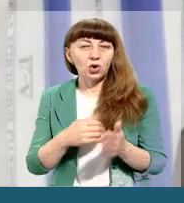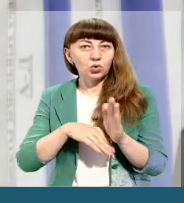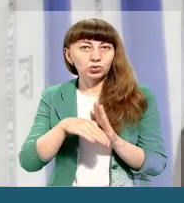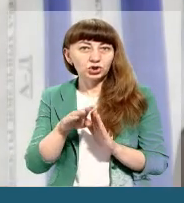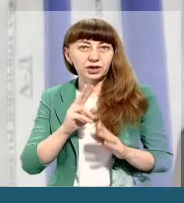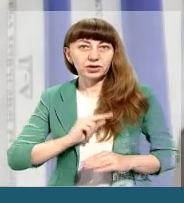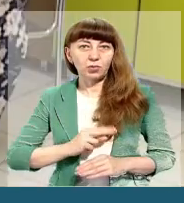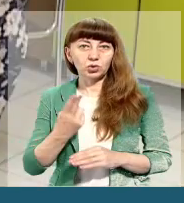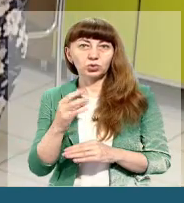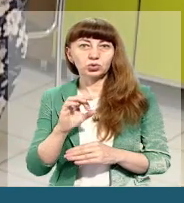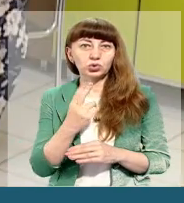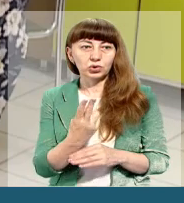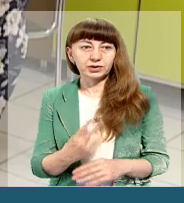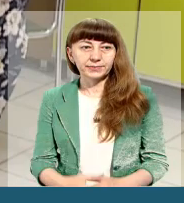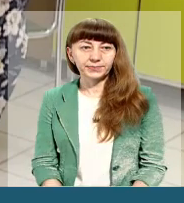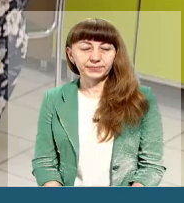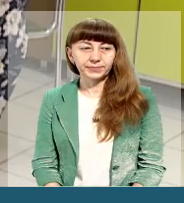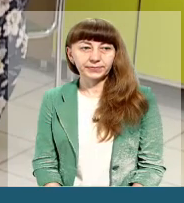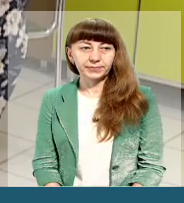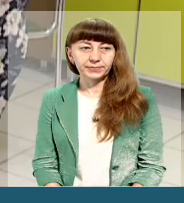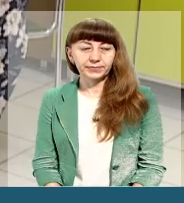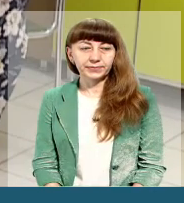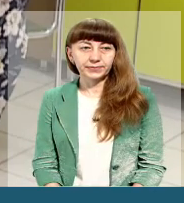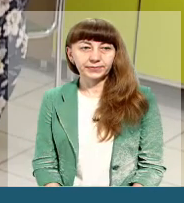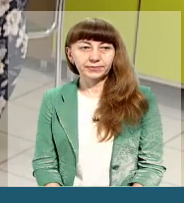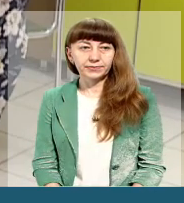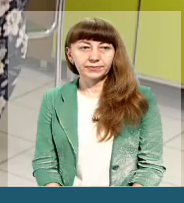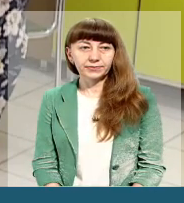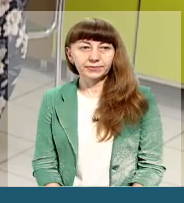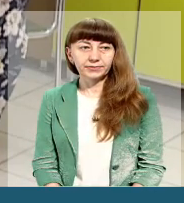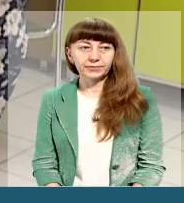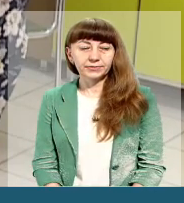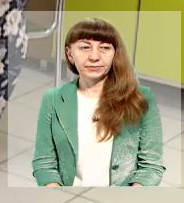өткен сайын жетілдіріліп отырмақ. Ербол Молдасит, Алексей Руденко, Қостанай телеарнасы.